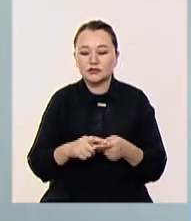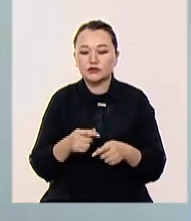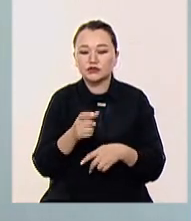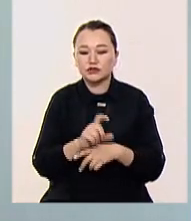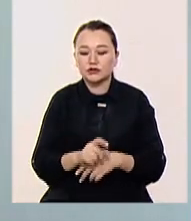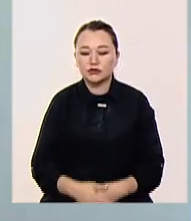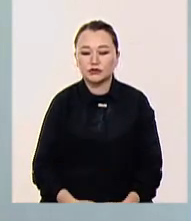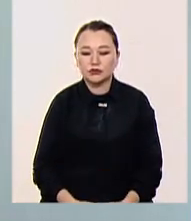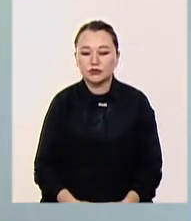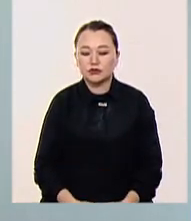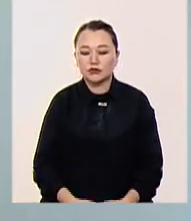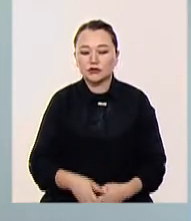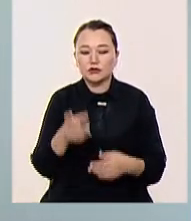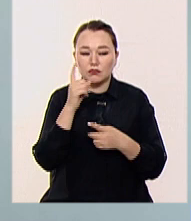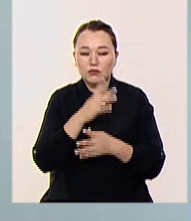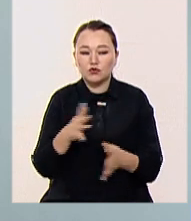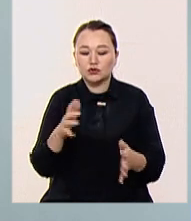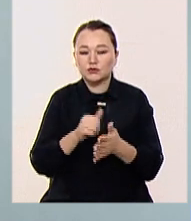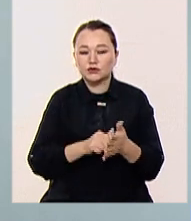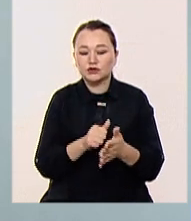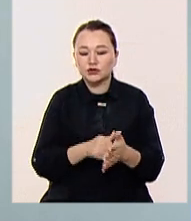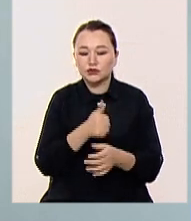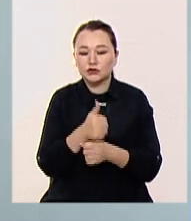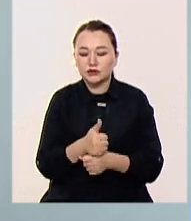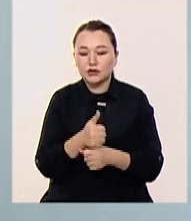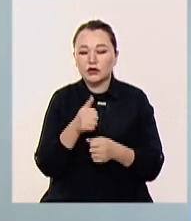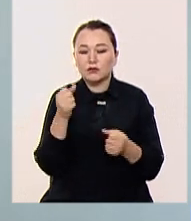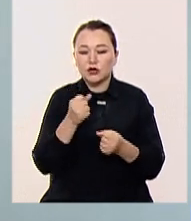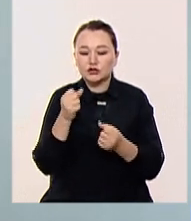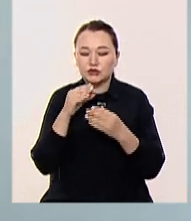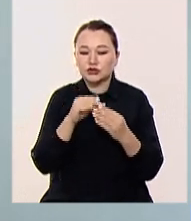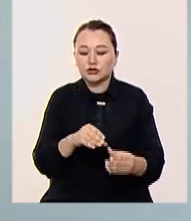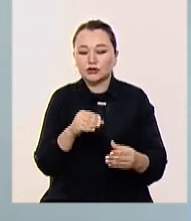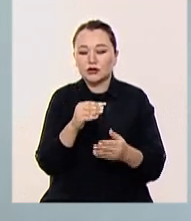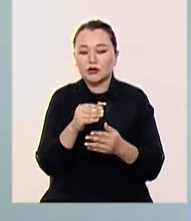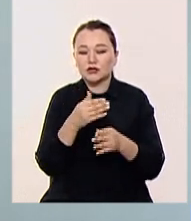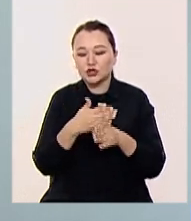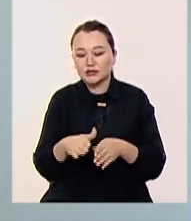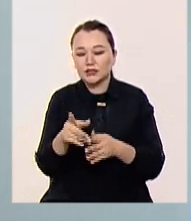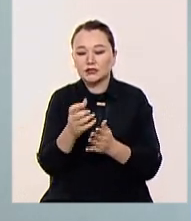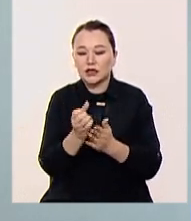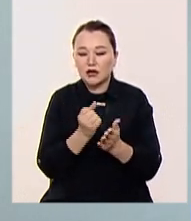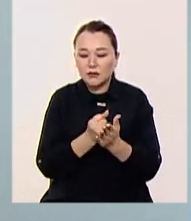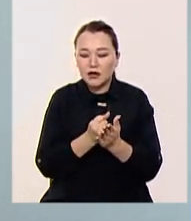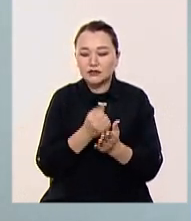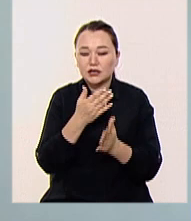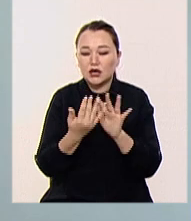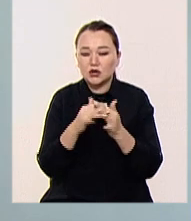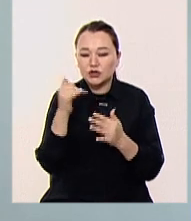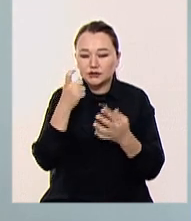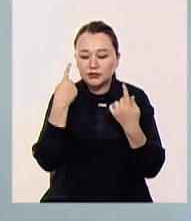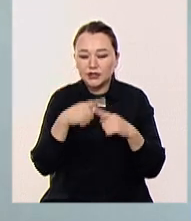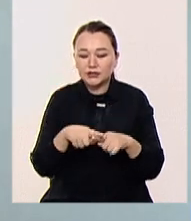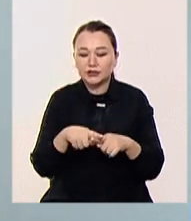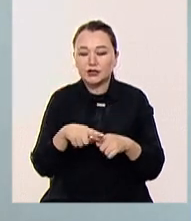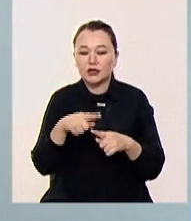Қазақстан Ресейден басым бөлігі мынау көлік саласына байланысты, соның қосалқы құралдары дейміз, ауыл шаруашылық техникалары